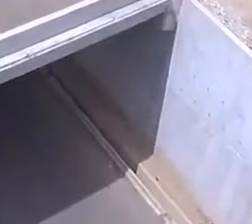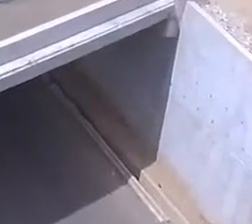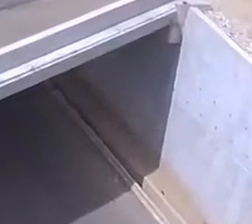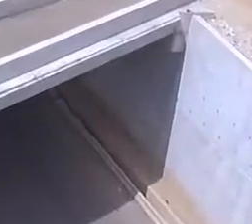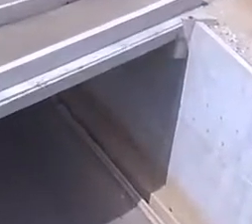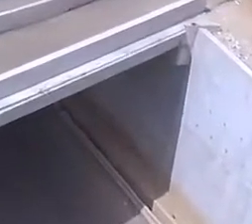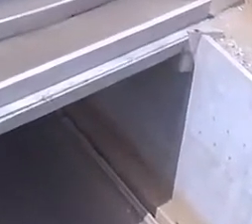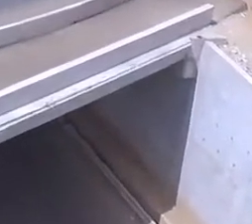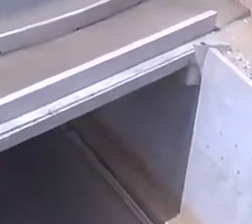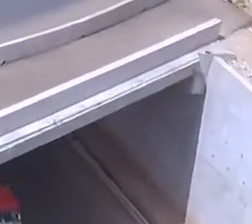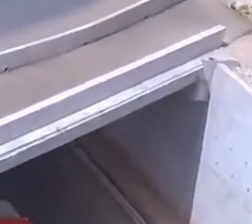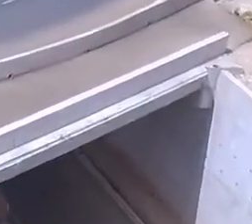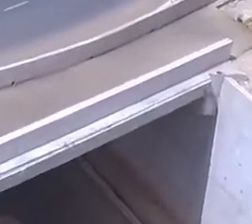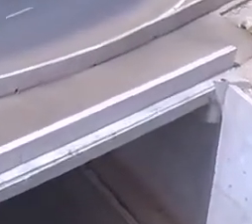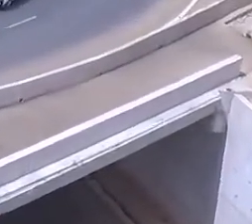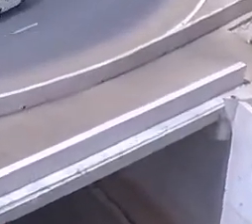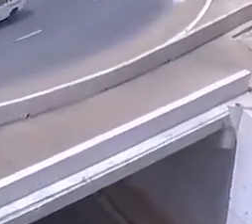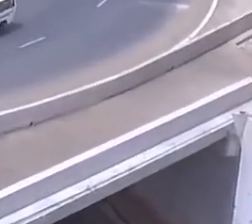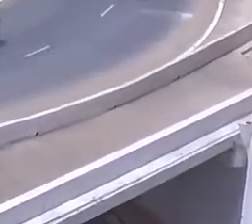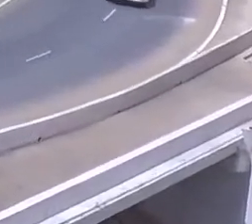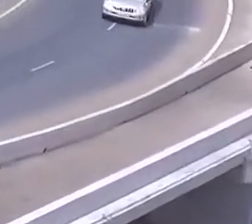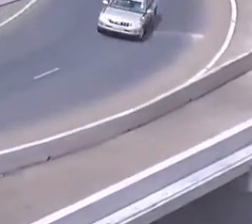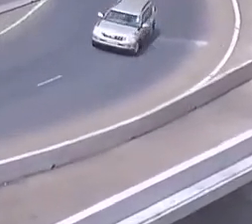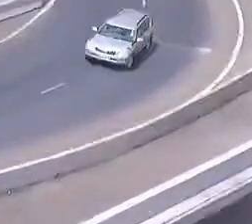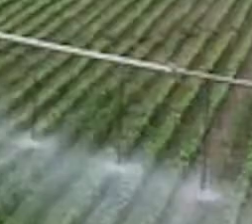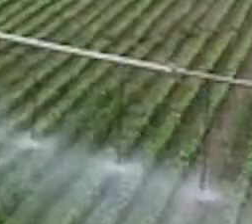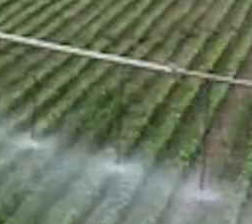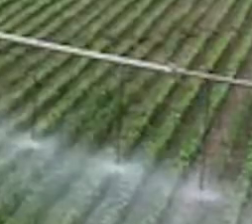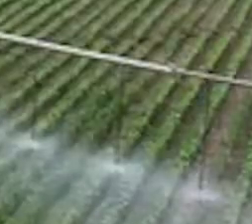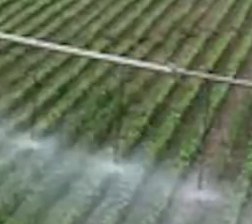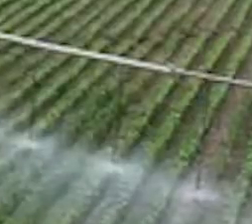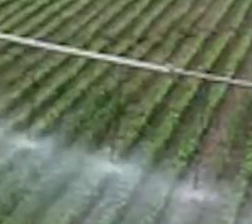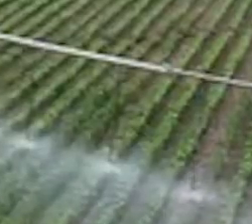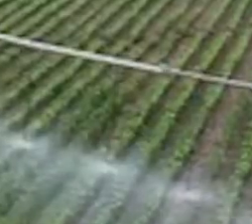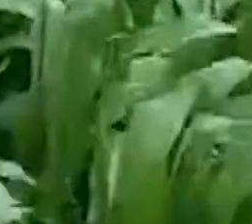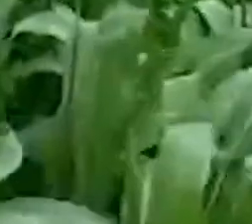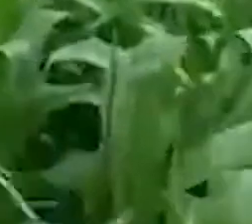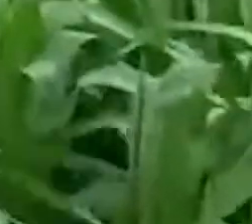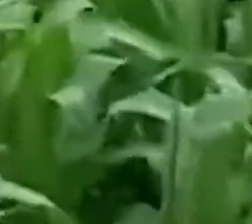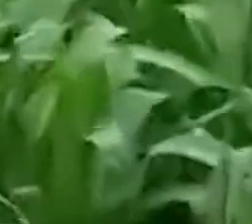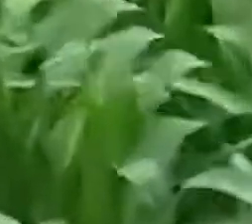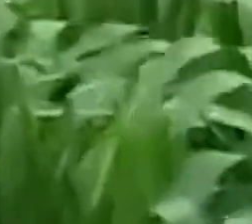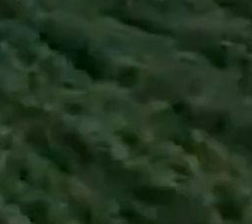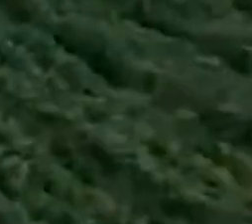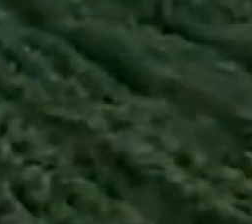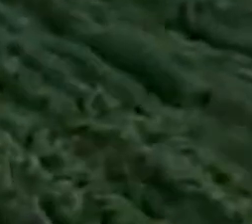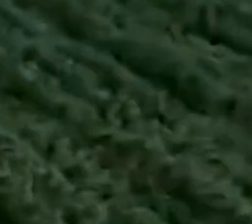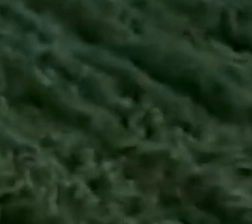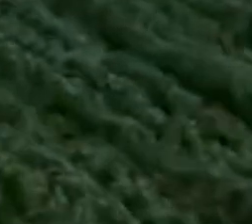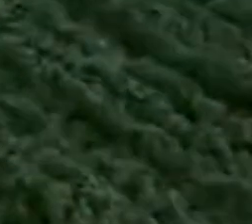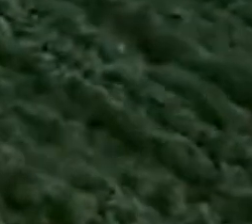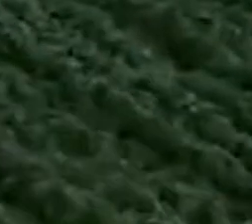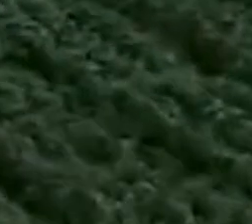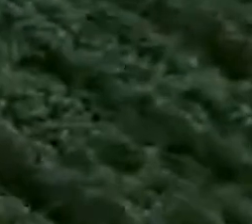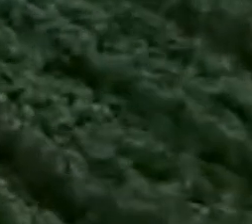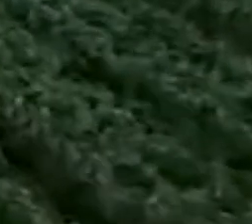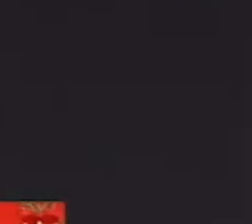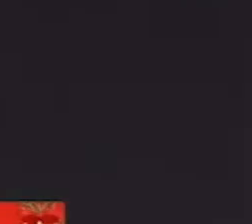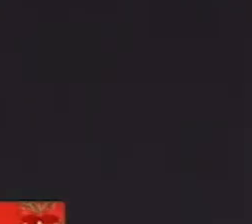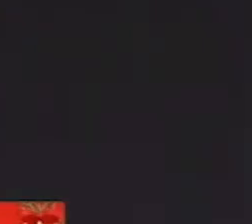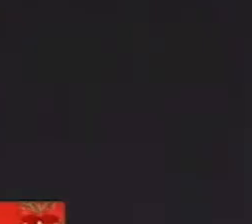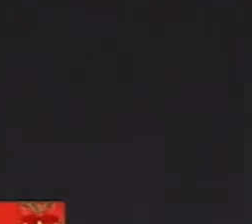wengi wanajiuliza, hii safari ya kuelekea Singapore kwa taifa la Kenya inaamanisha nini? Hii Kenya